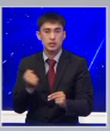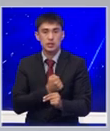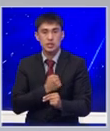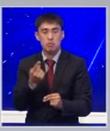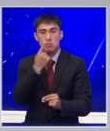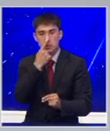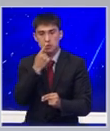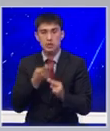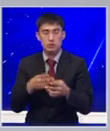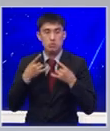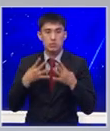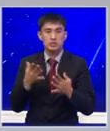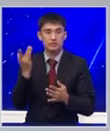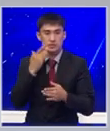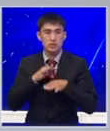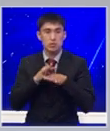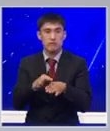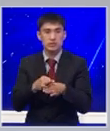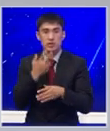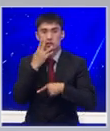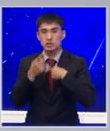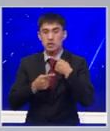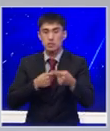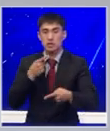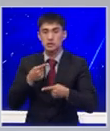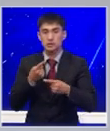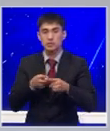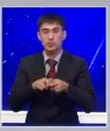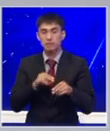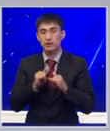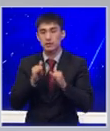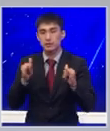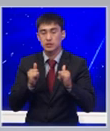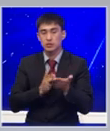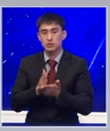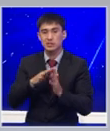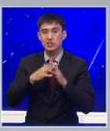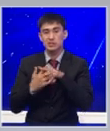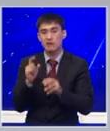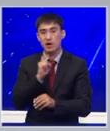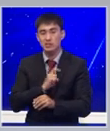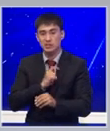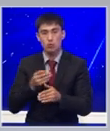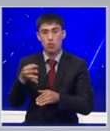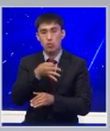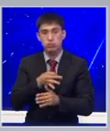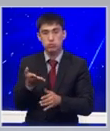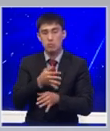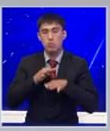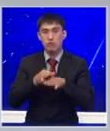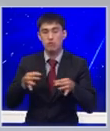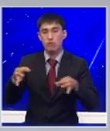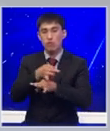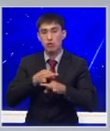и близкими этот праздник всегда сопровождается национальными традициями в рамках развития отрасли сельского хозяйства в области мы проводим